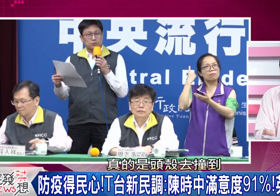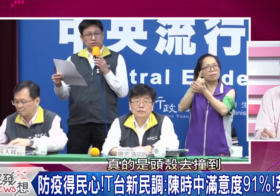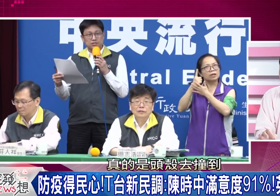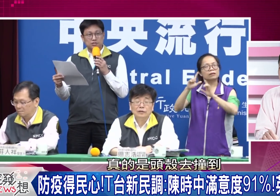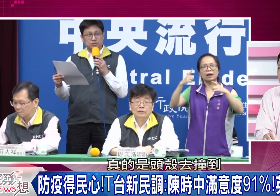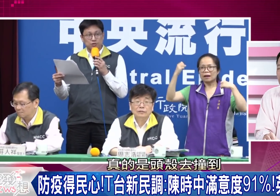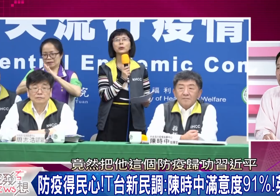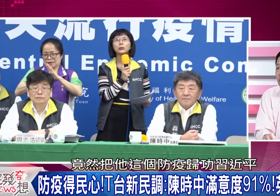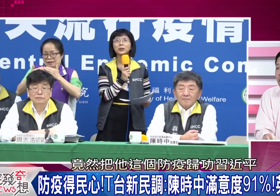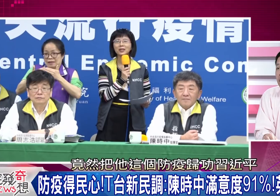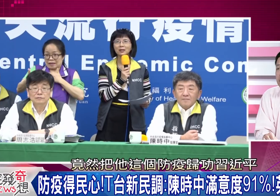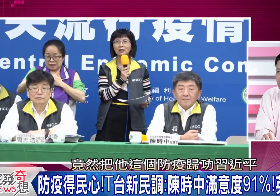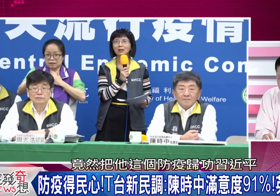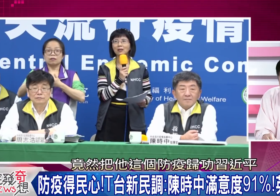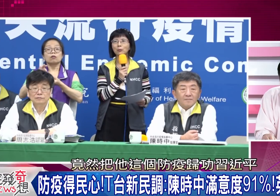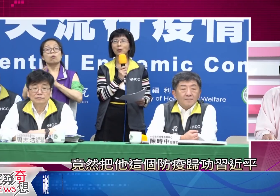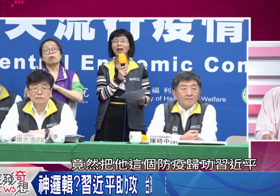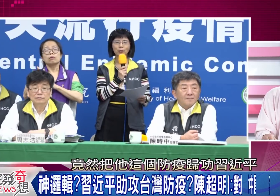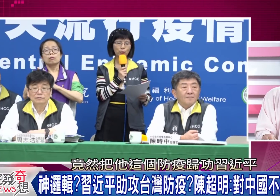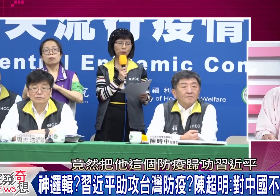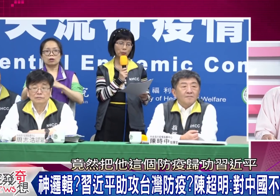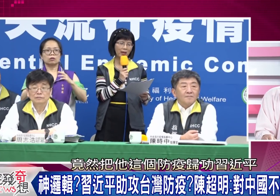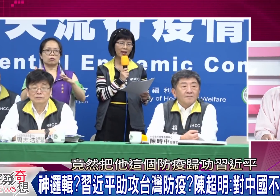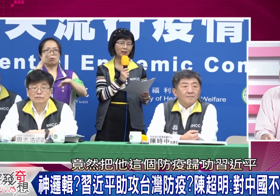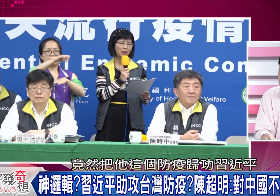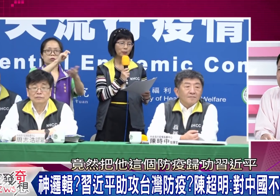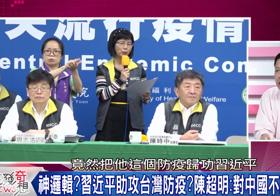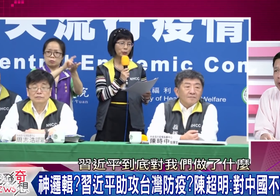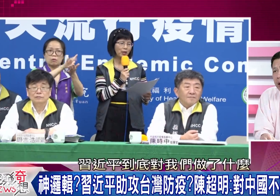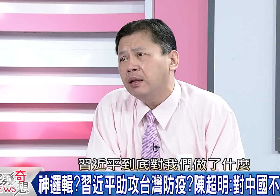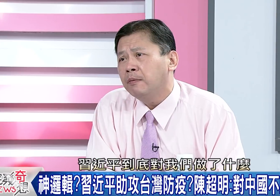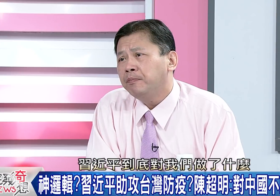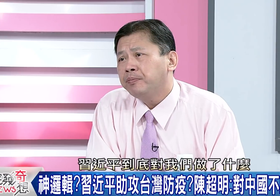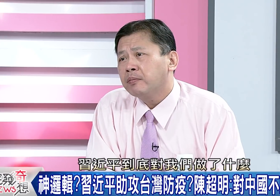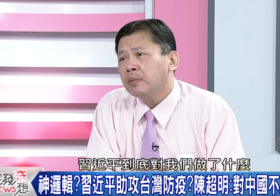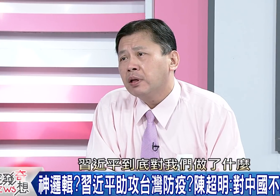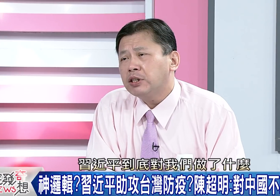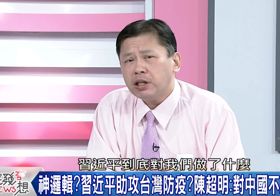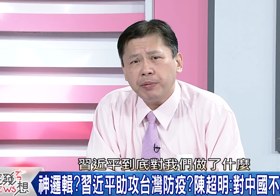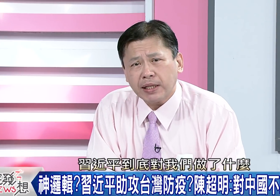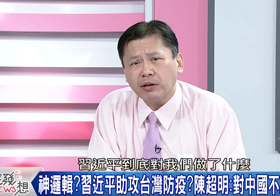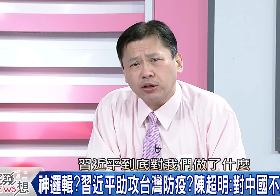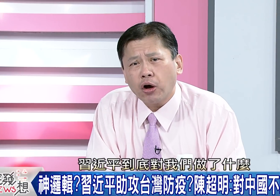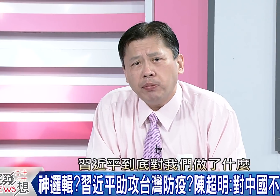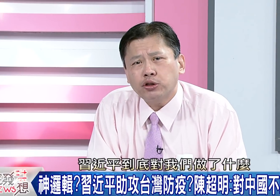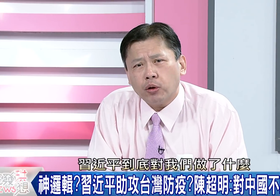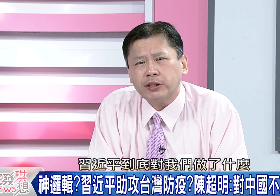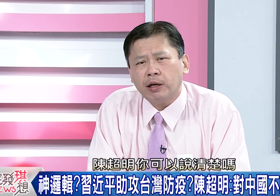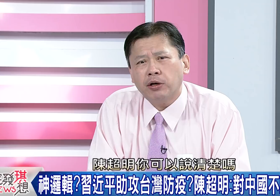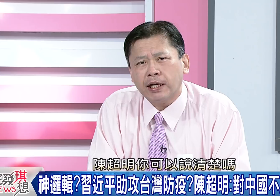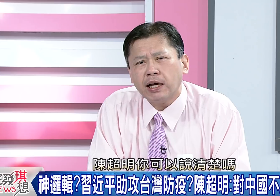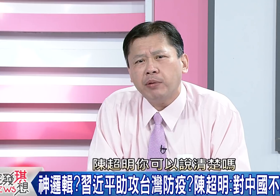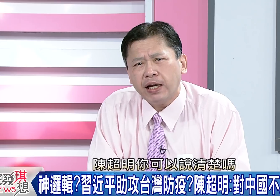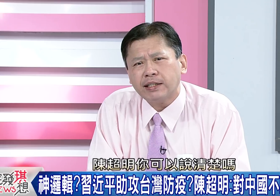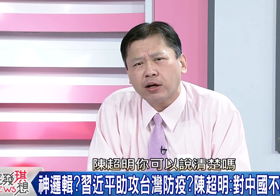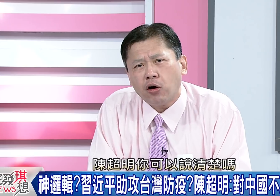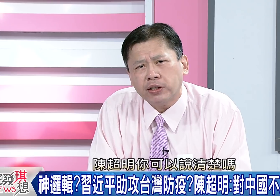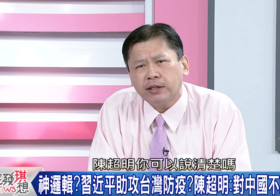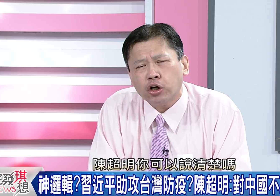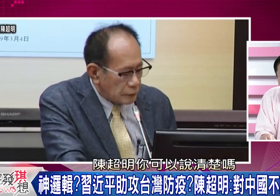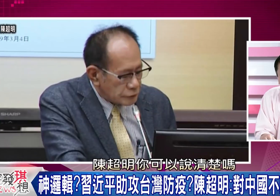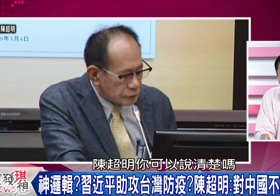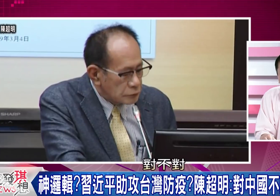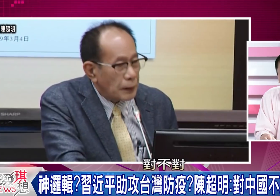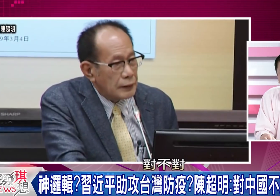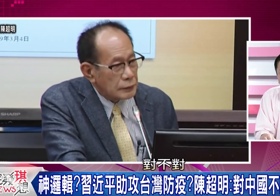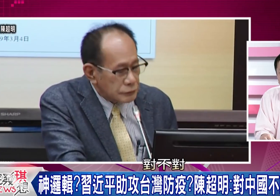警要也他给拱掉，竟然把他这个防疫归功习近平， 啊，习 近平到底对我们做了什么？陈超明你也在跟我